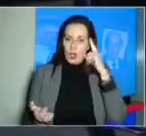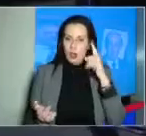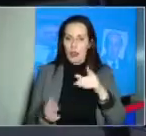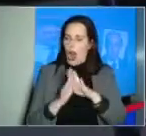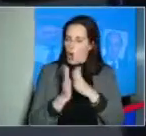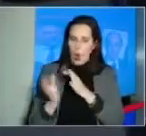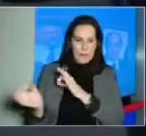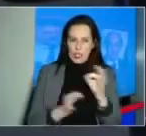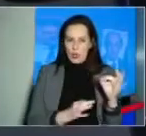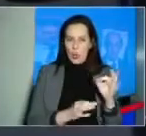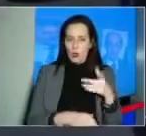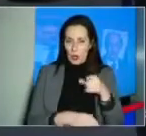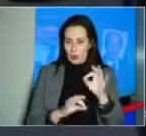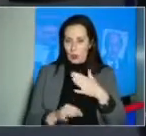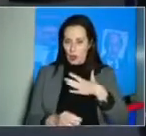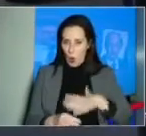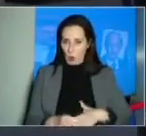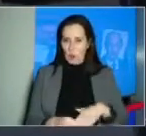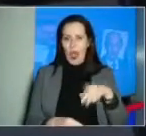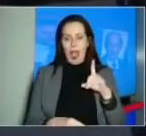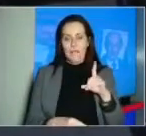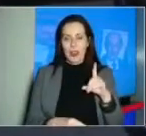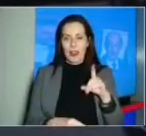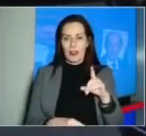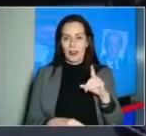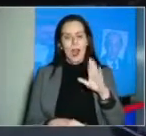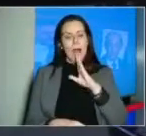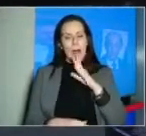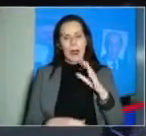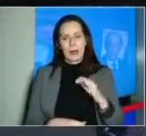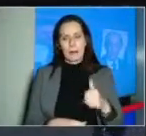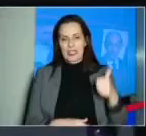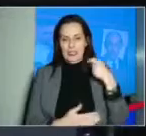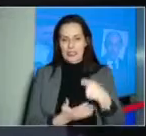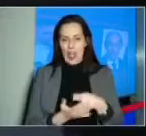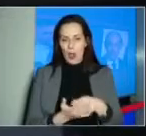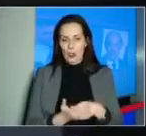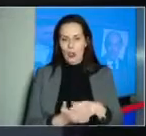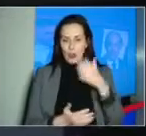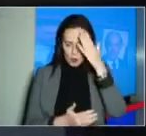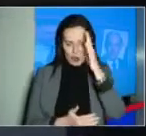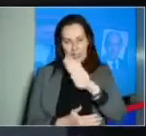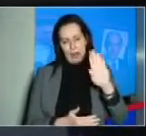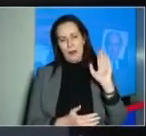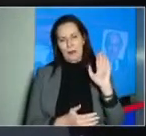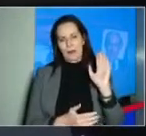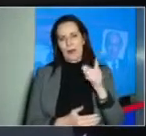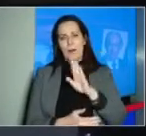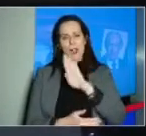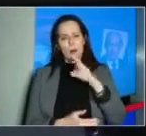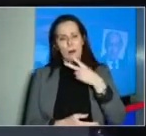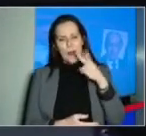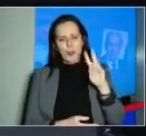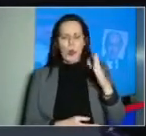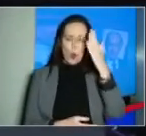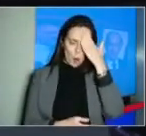הכל מצוין, יכול מאוד להיות שזה מה שהוא רוצה, אבל אם, וגם הבעיה עם כחלון, או היתרון שלו, שהוא מכיר את נתניהו, כלומר, הבטחות של נתניהו,